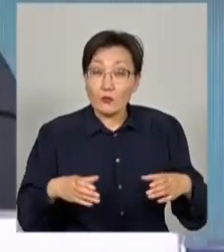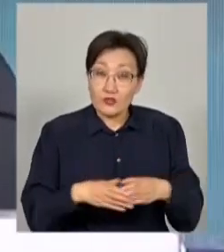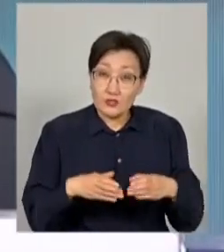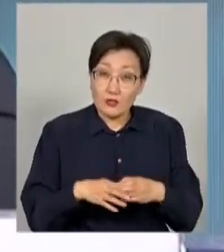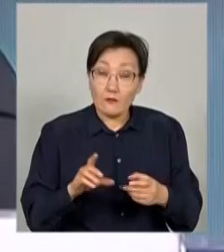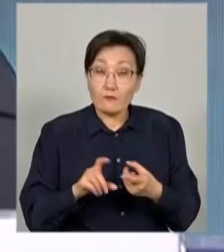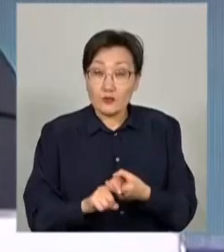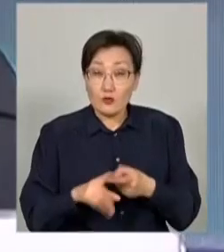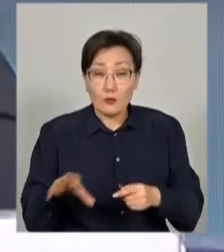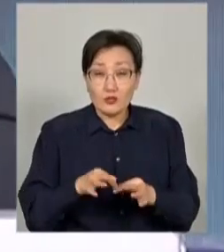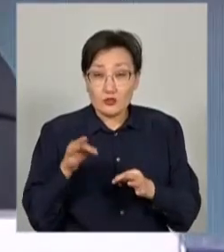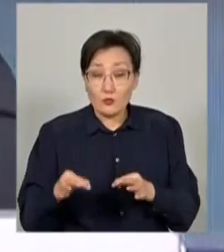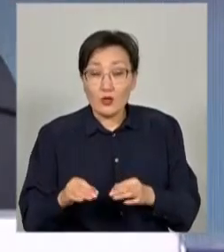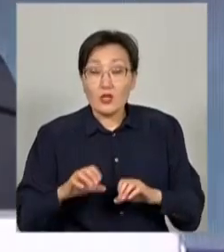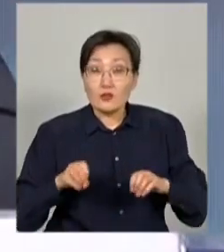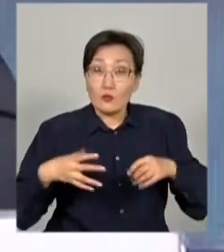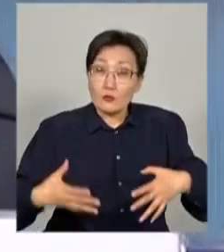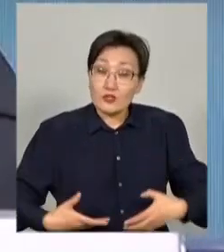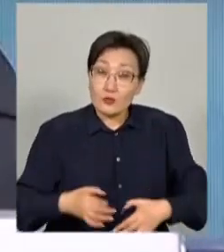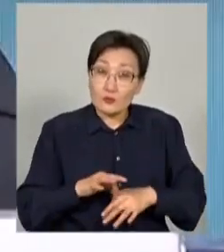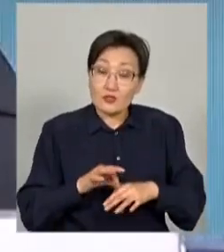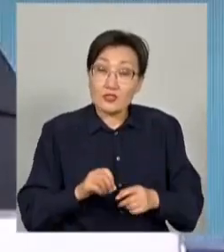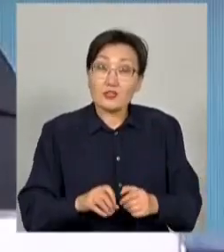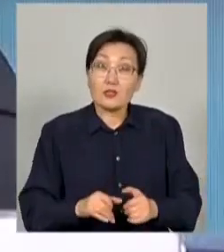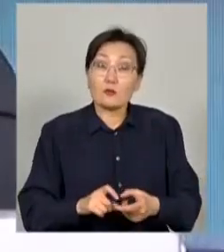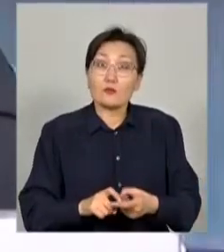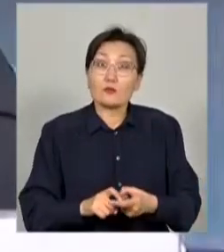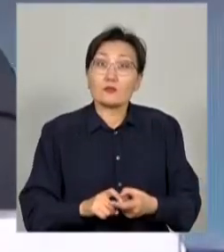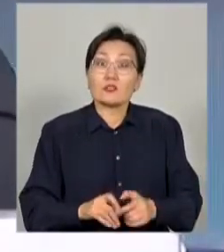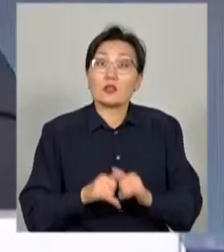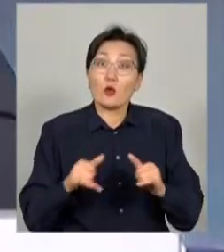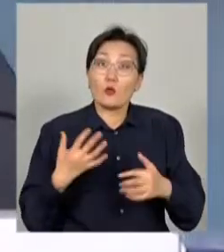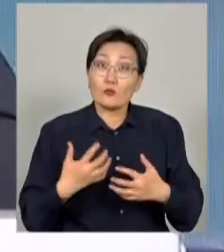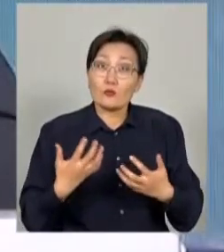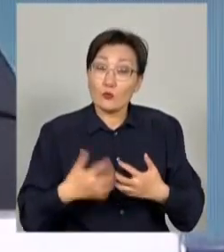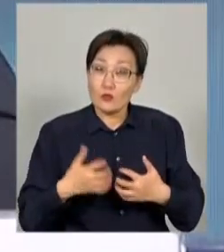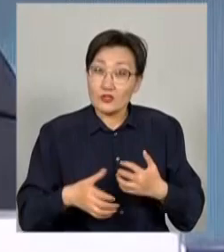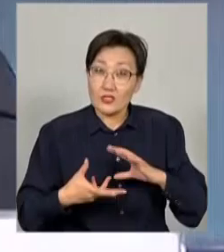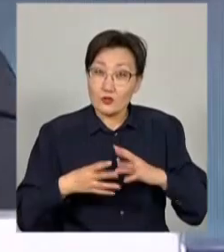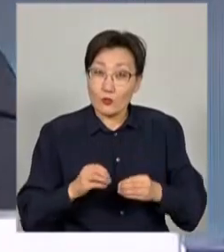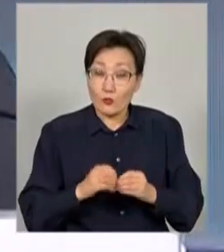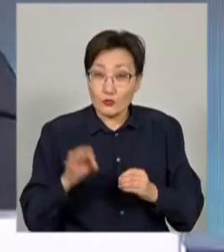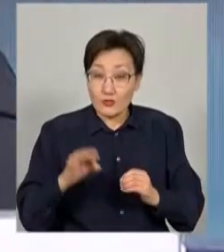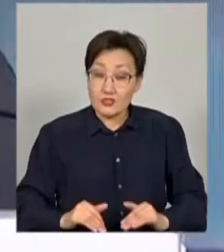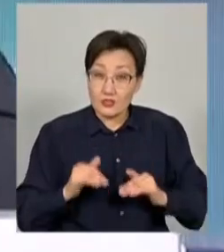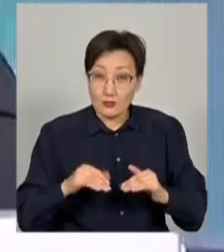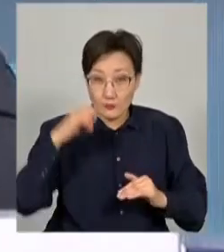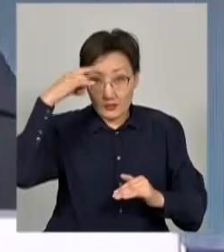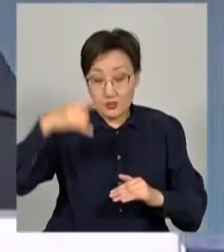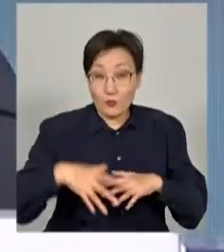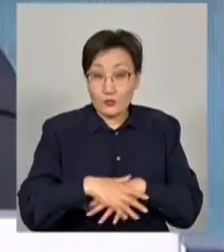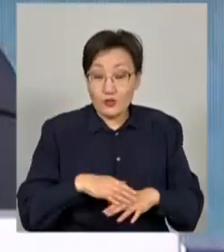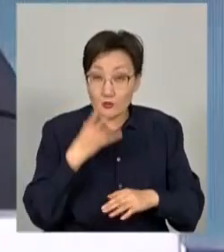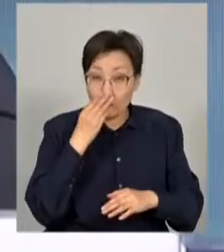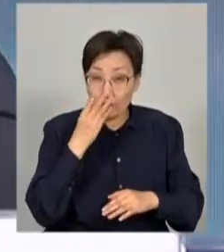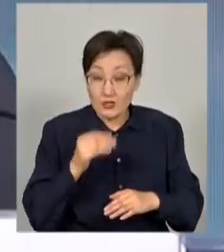барлық облыста байқалды. Ал суық тию ауруының өсуі былтырғыға қарағанда орта есеппен 10%-ға жоғары. Осы ретте қазақстандықтарды